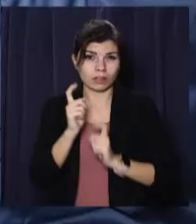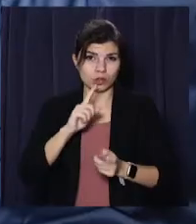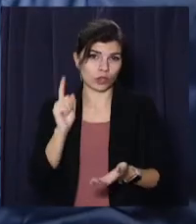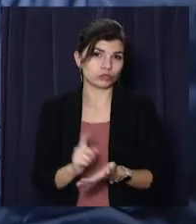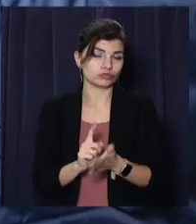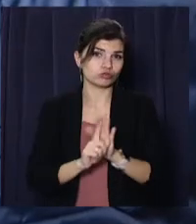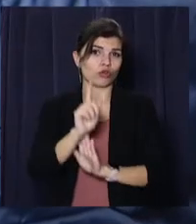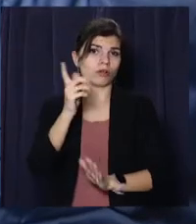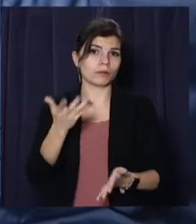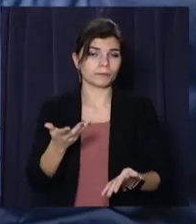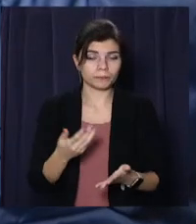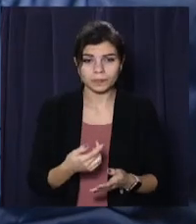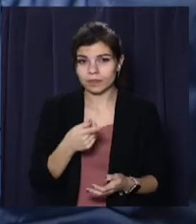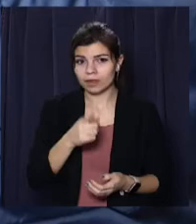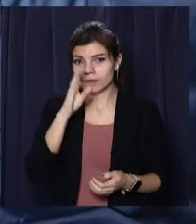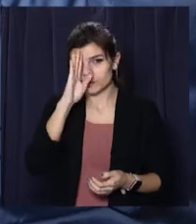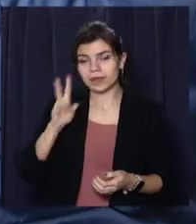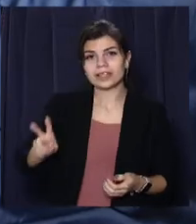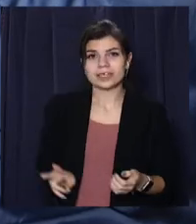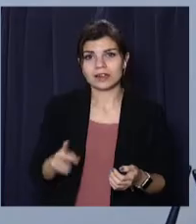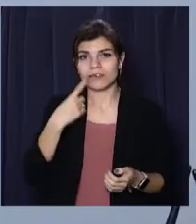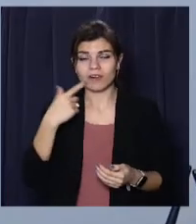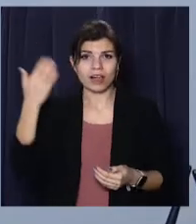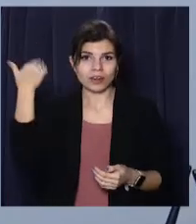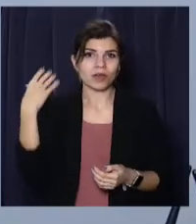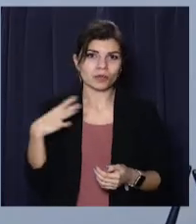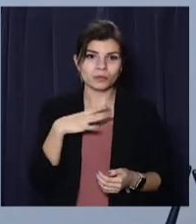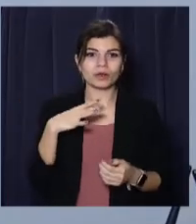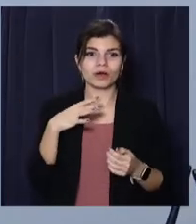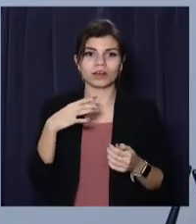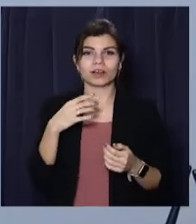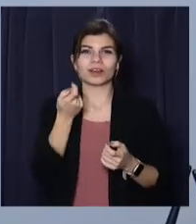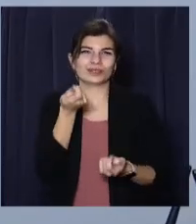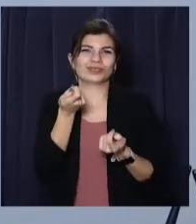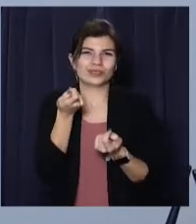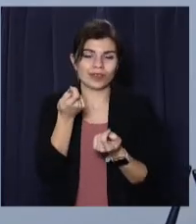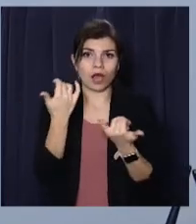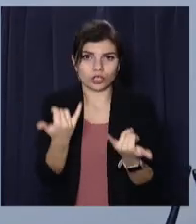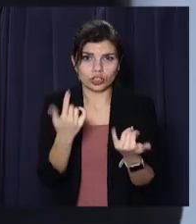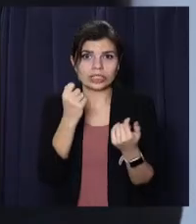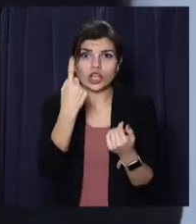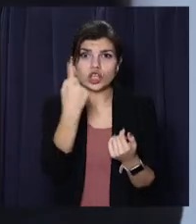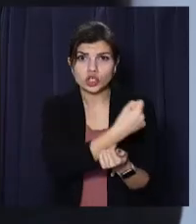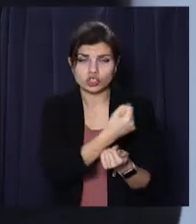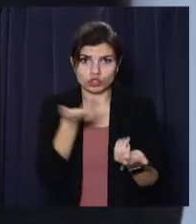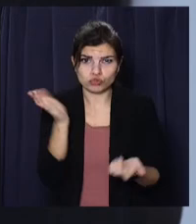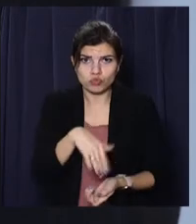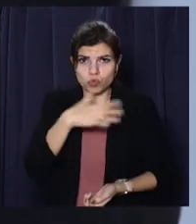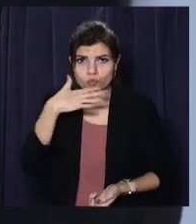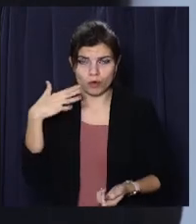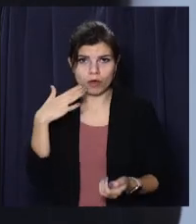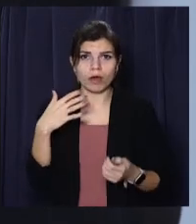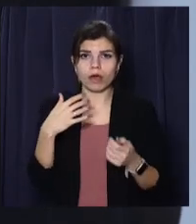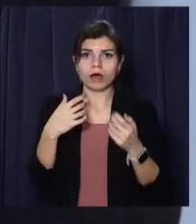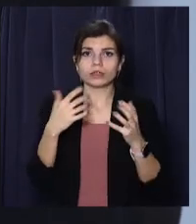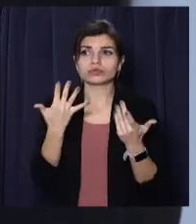конфлікт. Директор АТП Віктор Бевзюк каже, раніше було 1-2 напади на водіїв на рік, тепер до десятка на тиждень. А скандалів і не